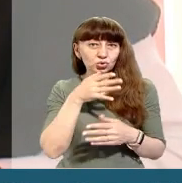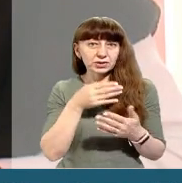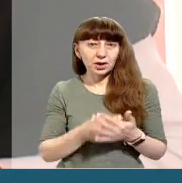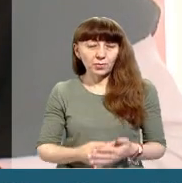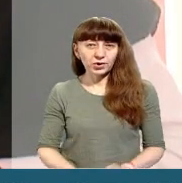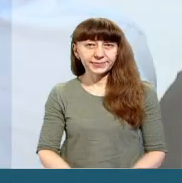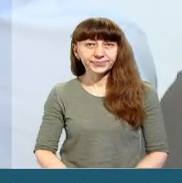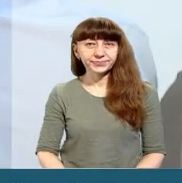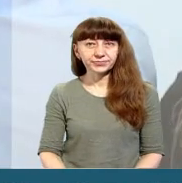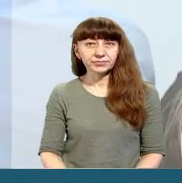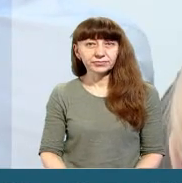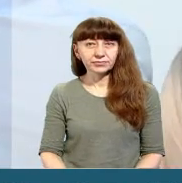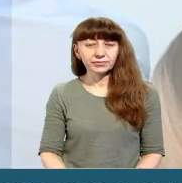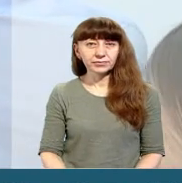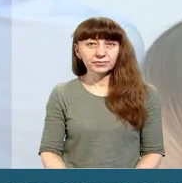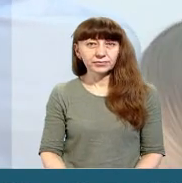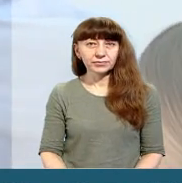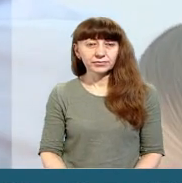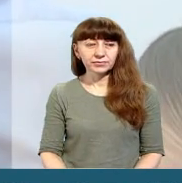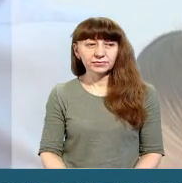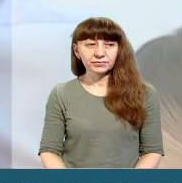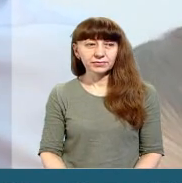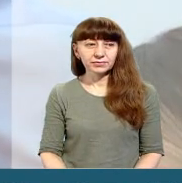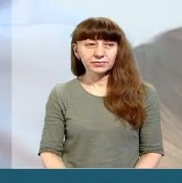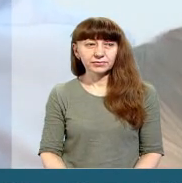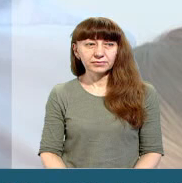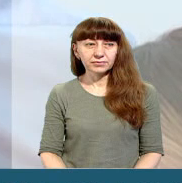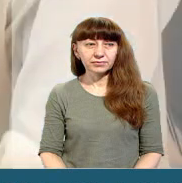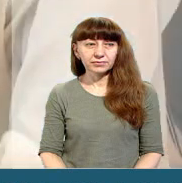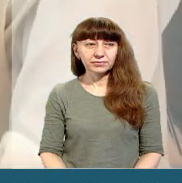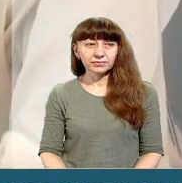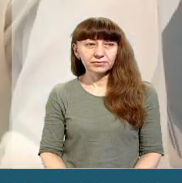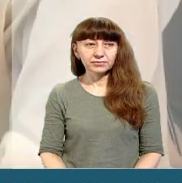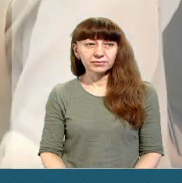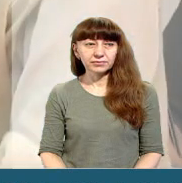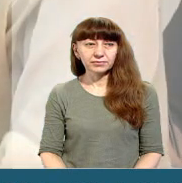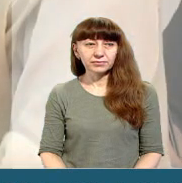Қазіргі уақытта қанат қатты жоба елдің 9 өңіріндегі 50 мектепте іске қосылған.